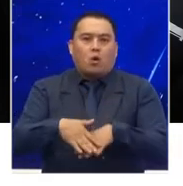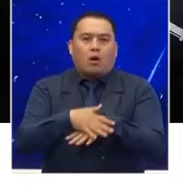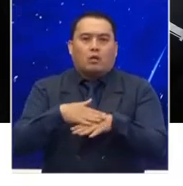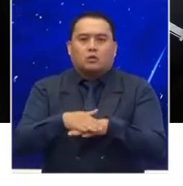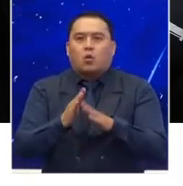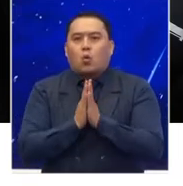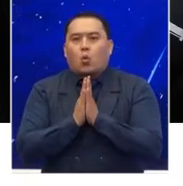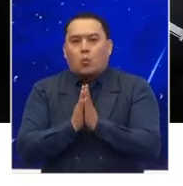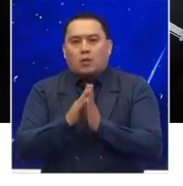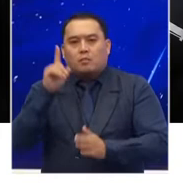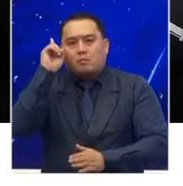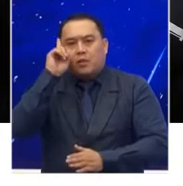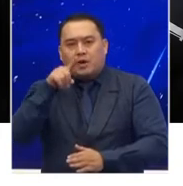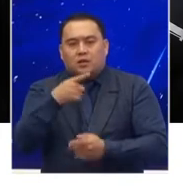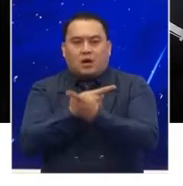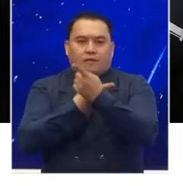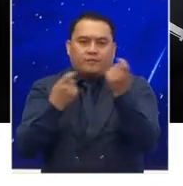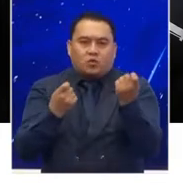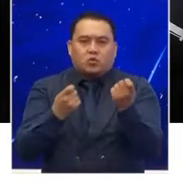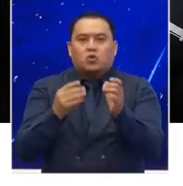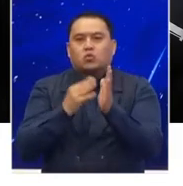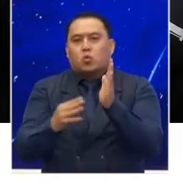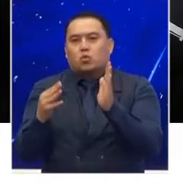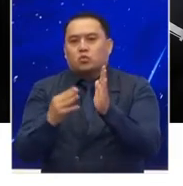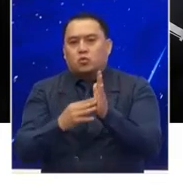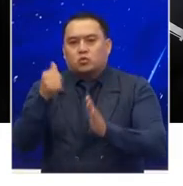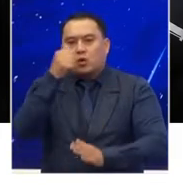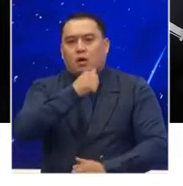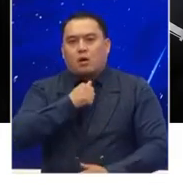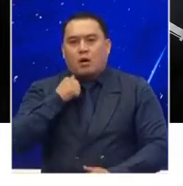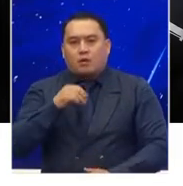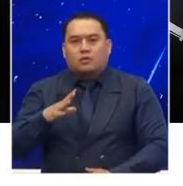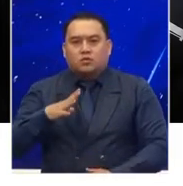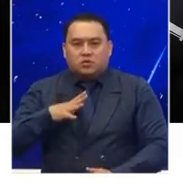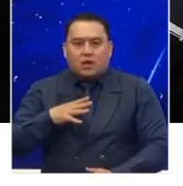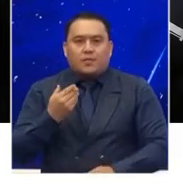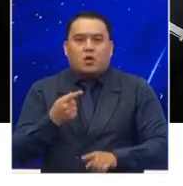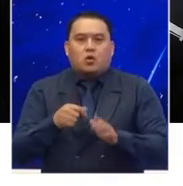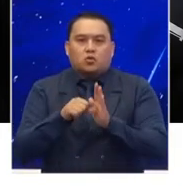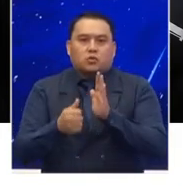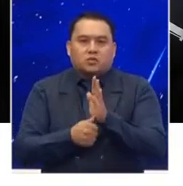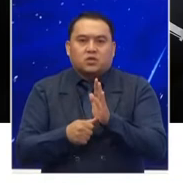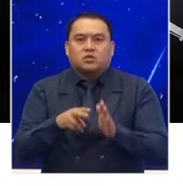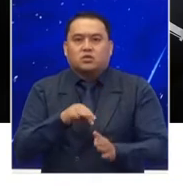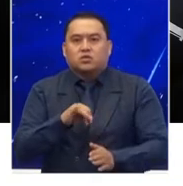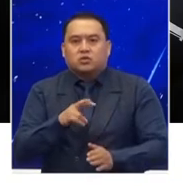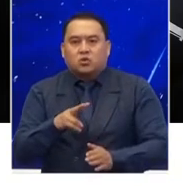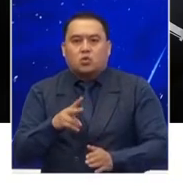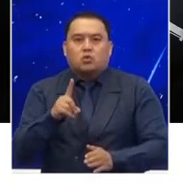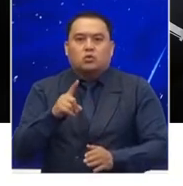сұрайды. Көрген білгендер болса, хабарласса дейді. Анель Бақытжанқызы 1999 жылы дүниеге келген.